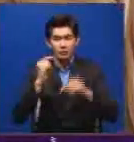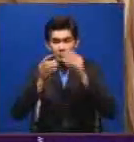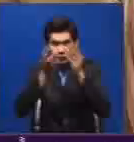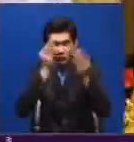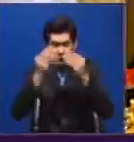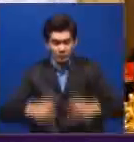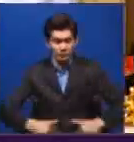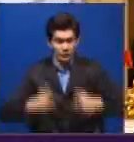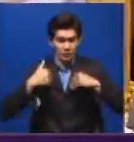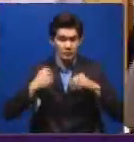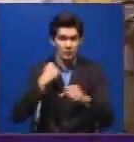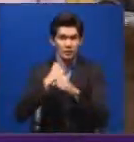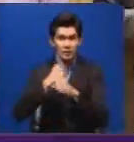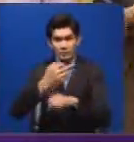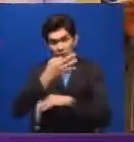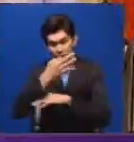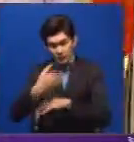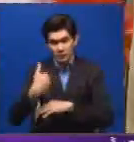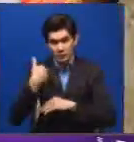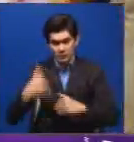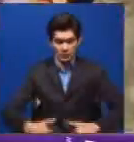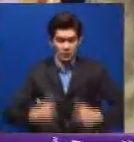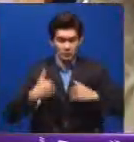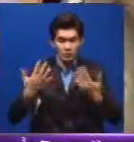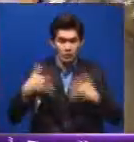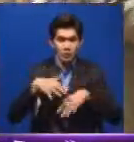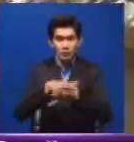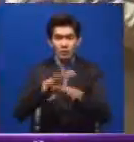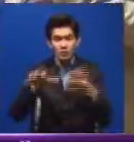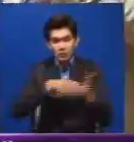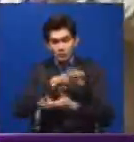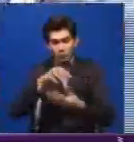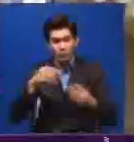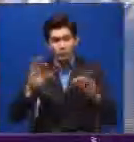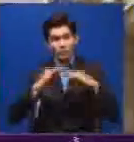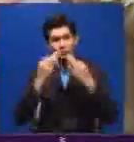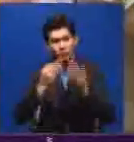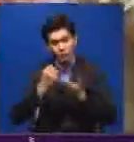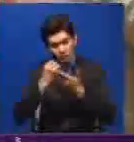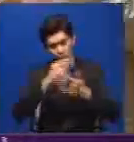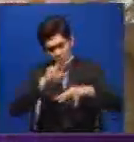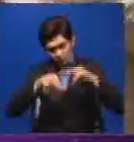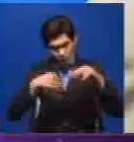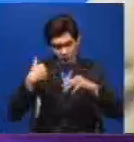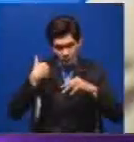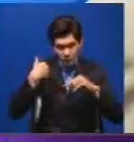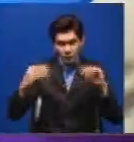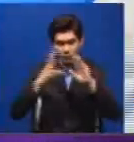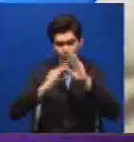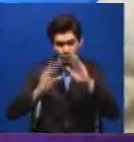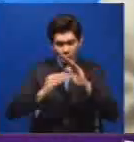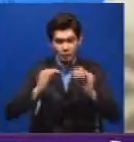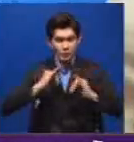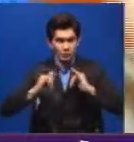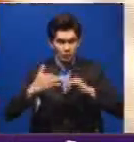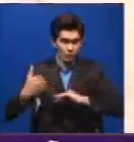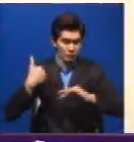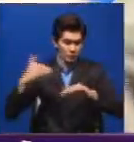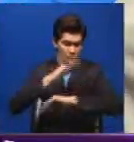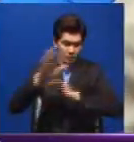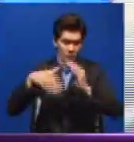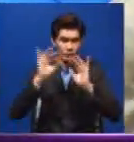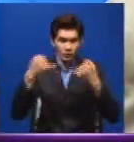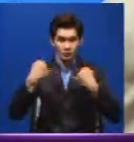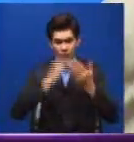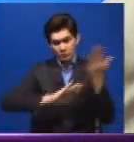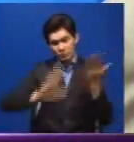วิถีชีวิตการประกอบอาชีพการใช้ชีวิตร่วมกับครอบครัวอุปถัมภ์พร้อมกับให้โอวาทกับเยาวชนว่าทุกคนเป็นเจ้า